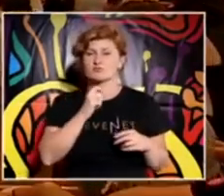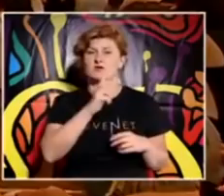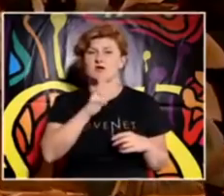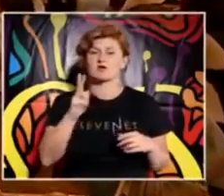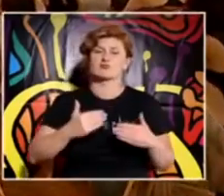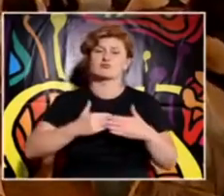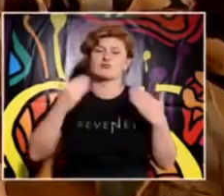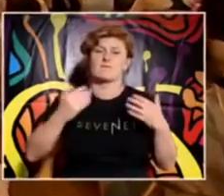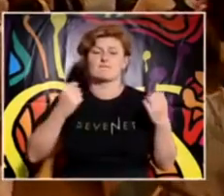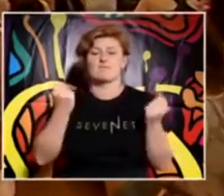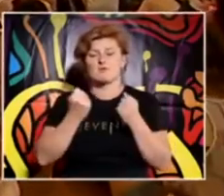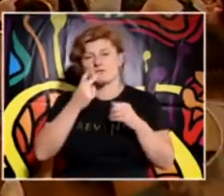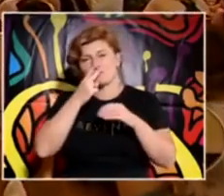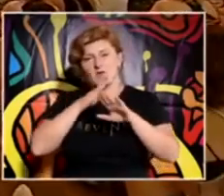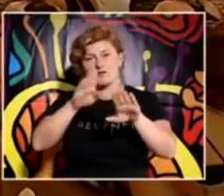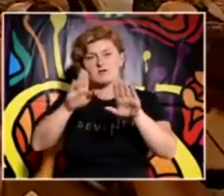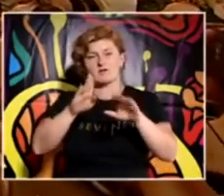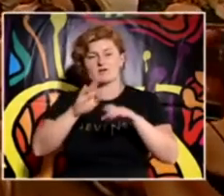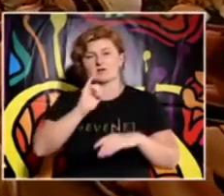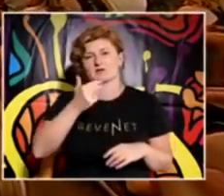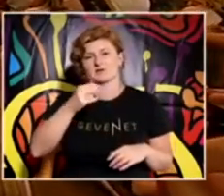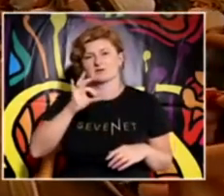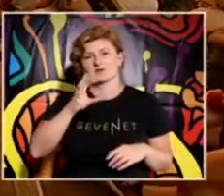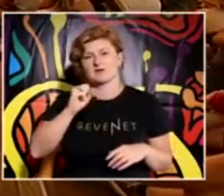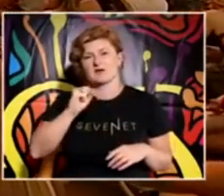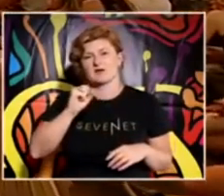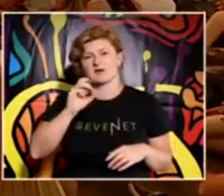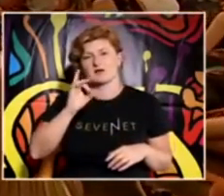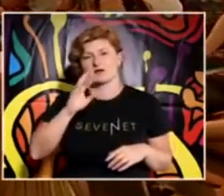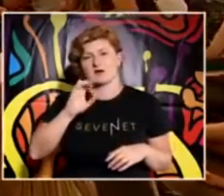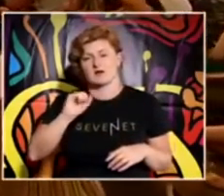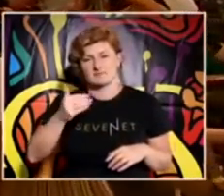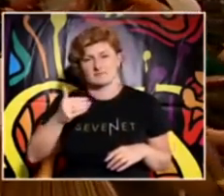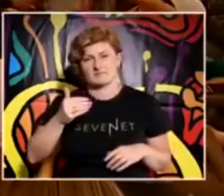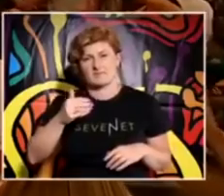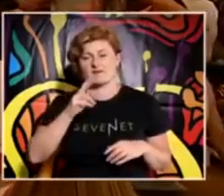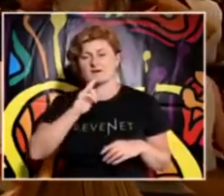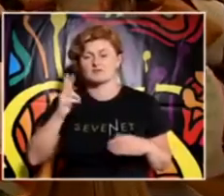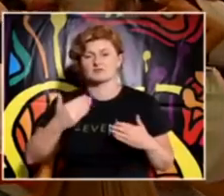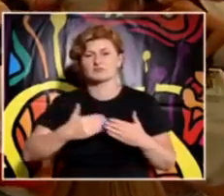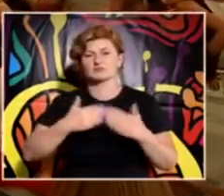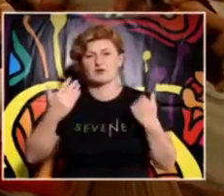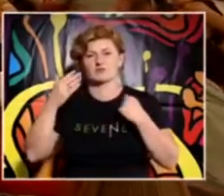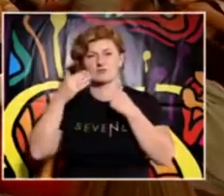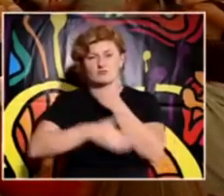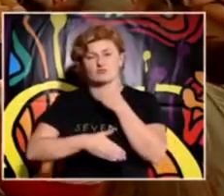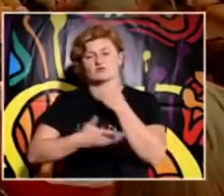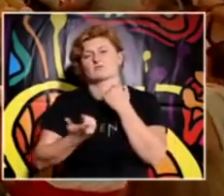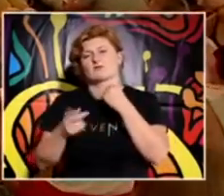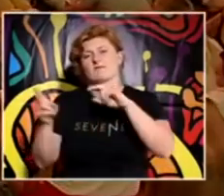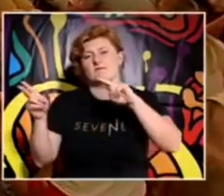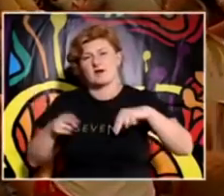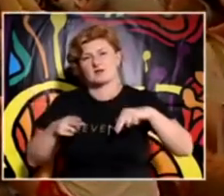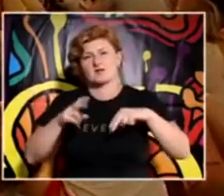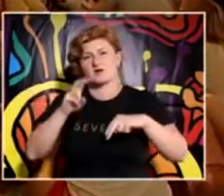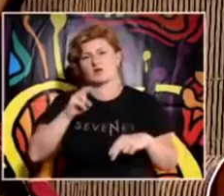mocno pokazywać na Instagramie, więc każdy nasz dzień kończyliśmy de facto tak, że wracaliśmy do hostelu i